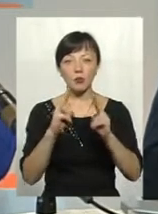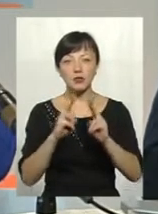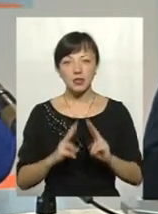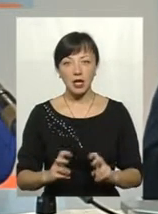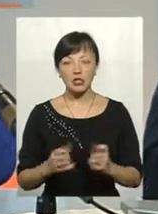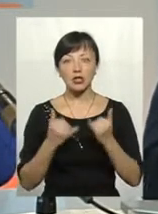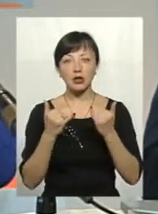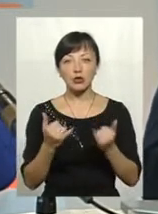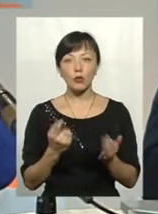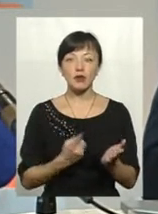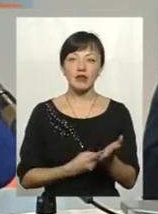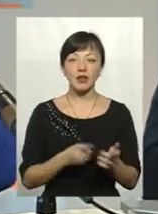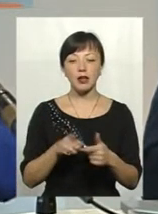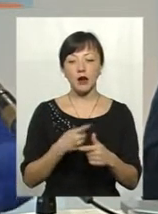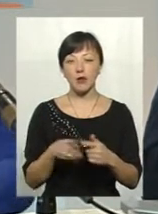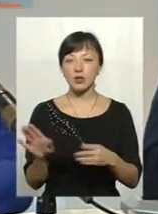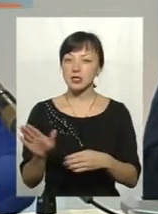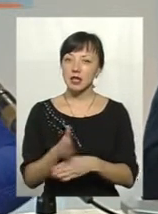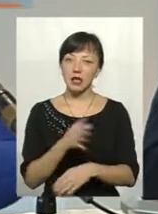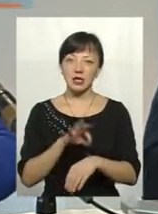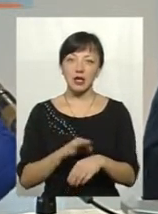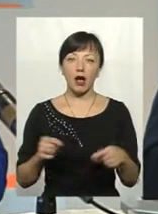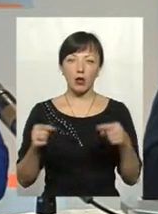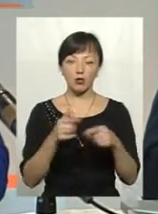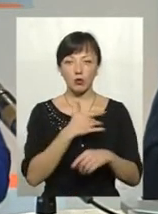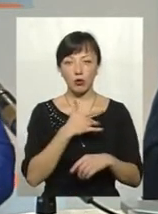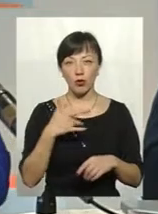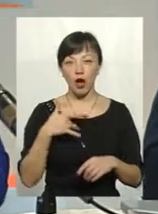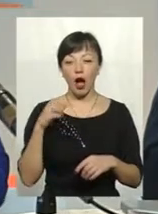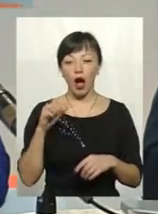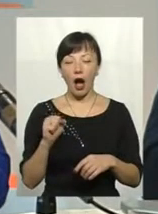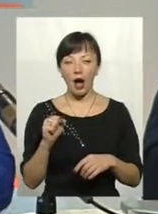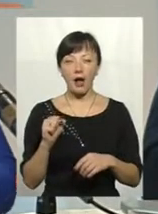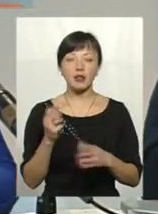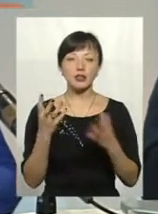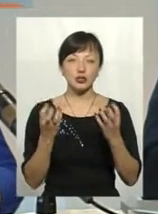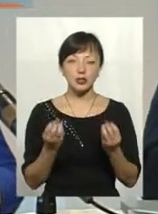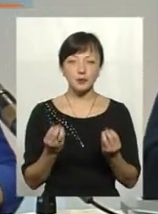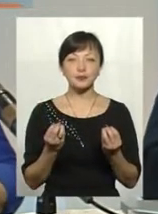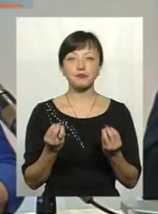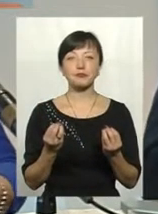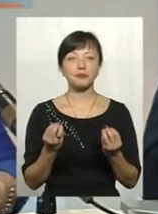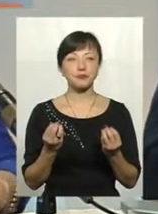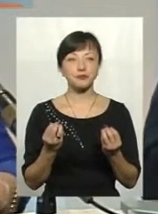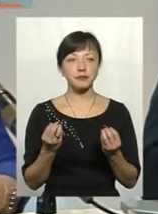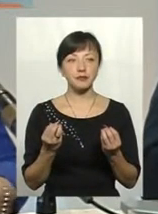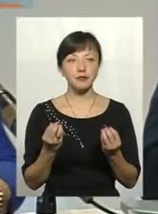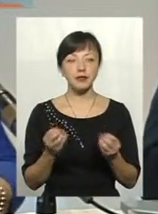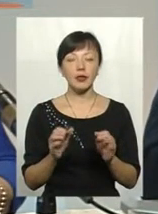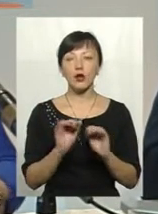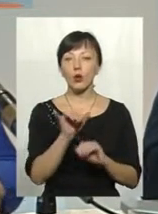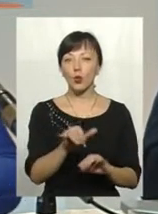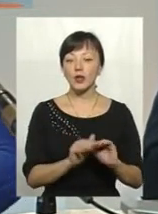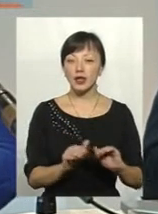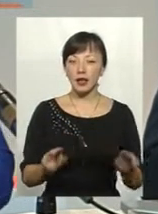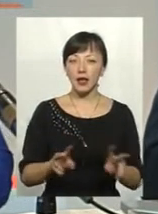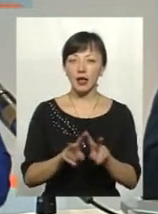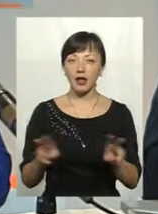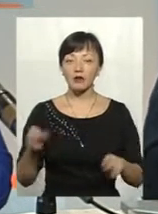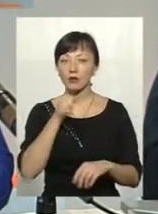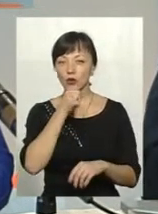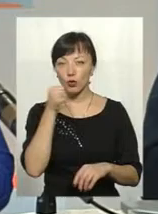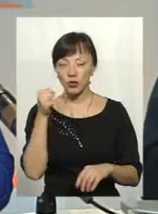для того, щоб підтвердити чи зняти діагноз туберкульозу. А з локальною формою і дітей, так як і у дорослих, немає, щоб